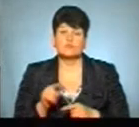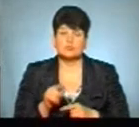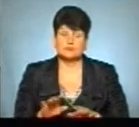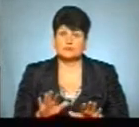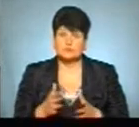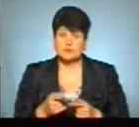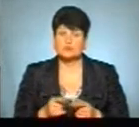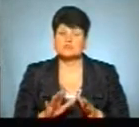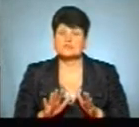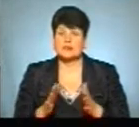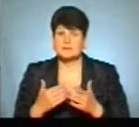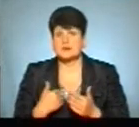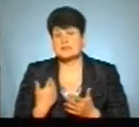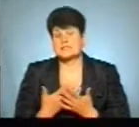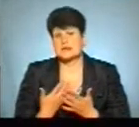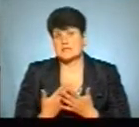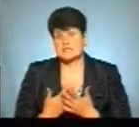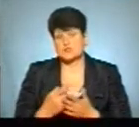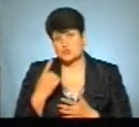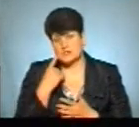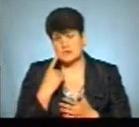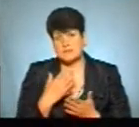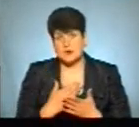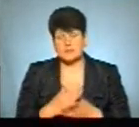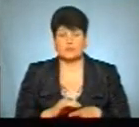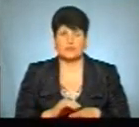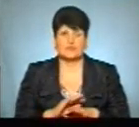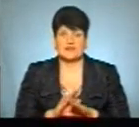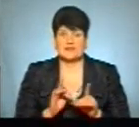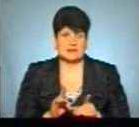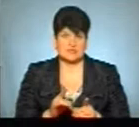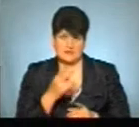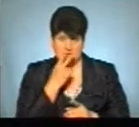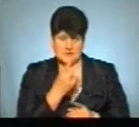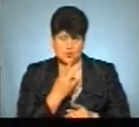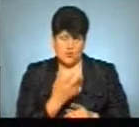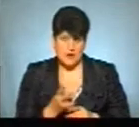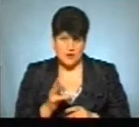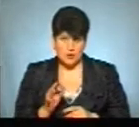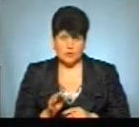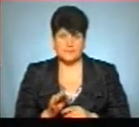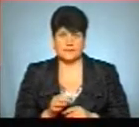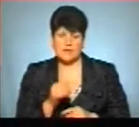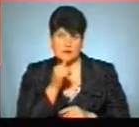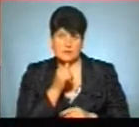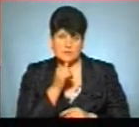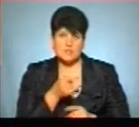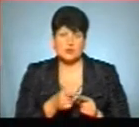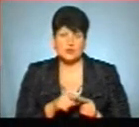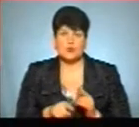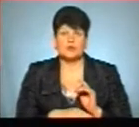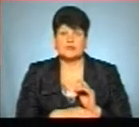тут сталося, мені видається, що оцінка мала проводитися не тільки візуально, не тільки за мірами цього дерева, а